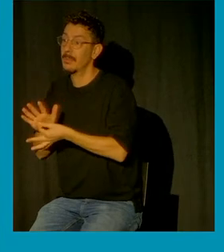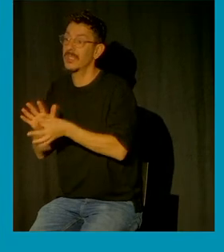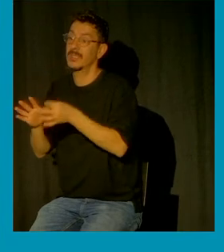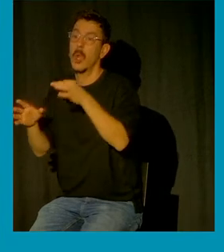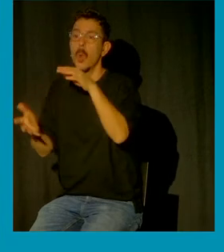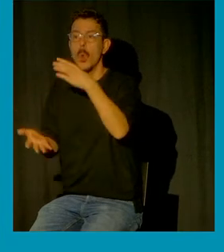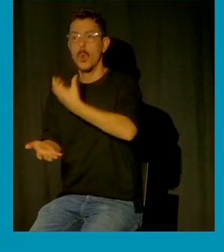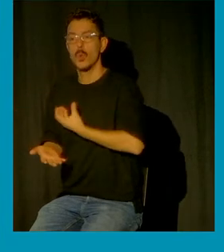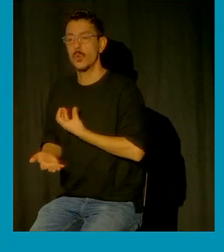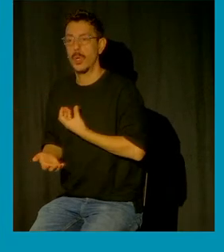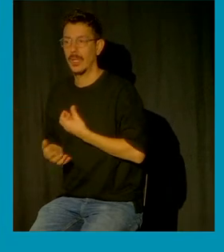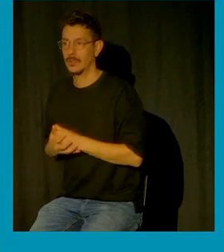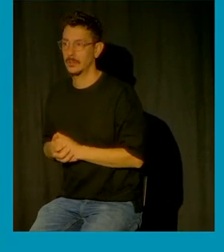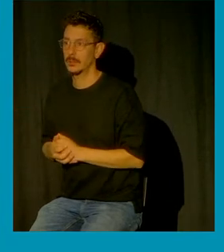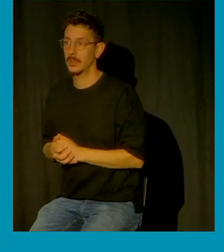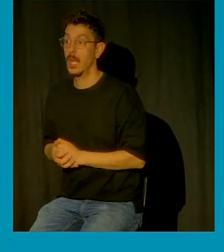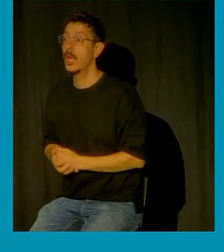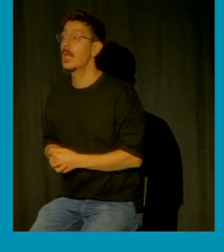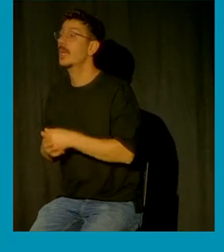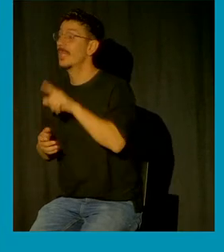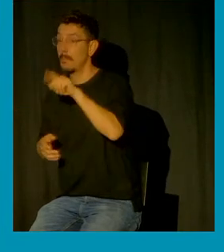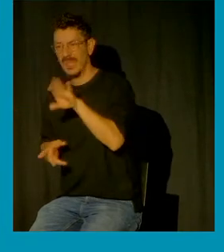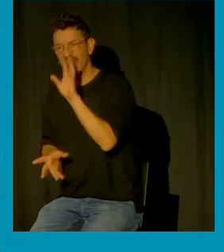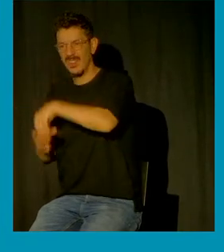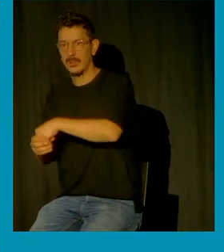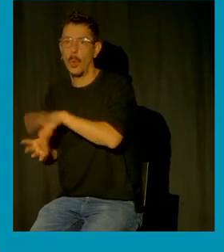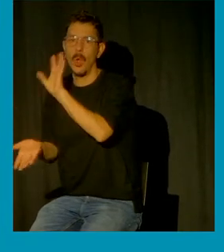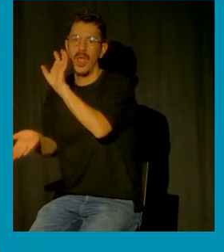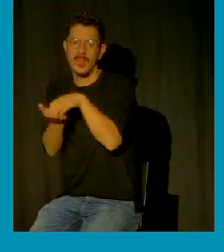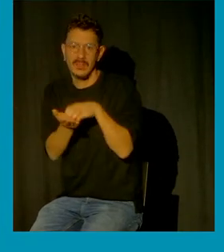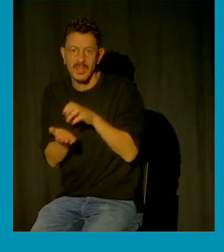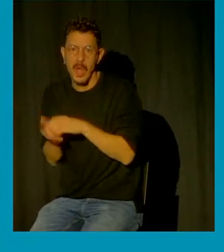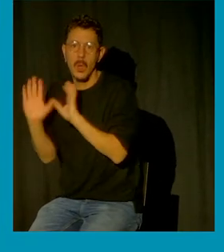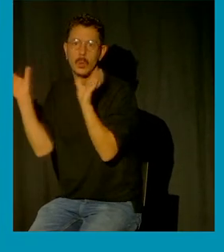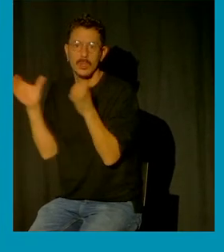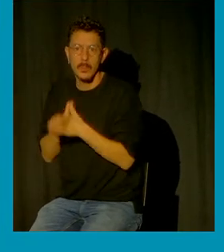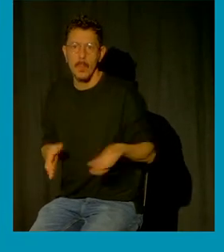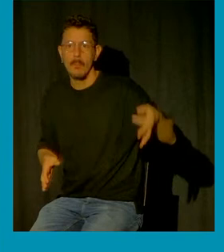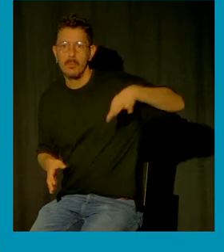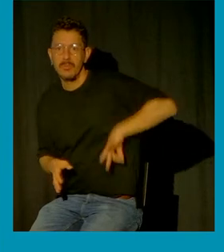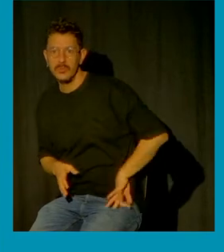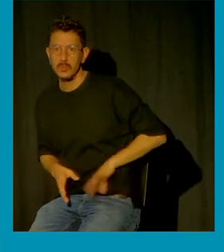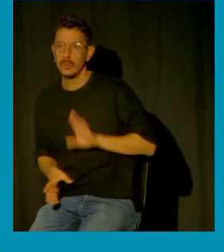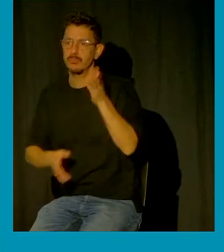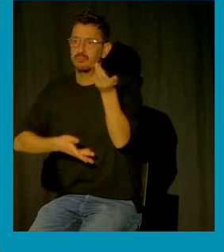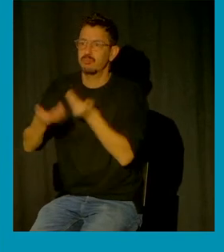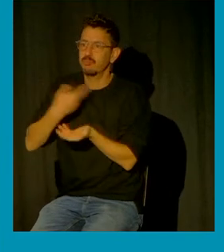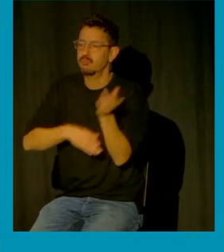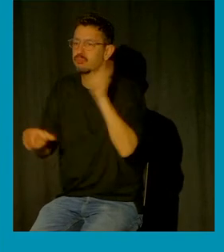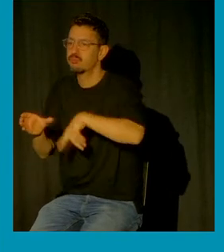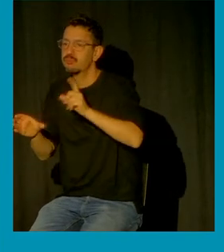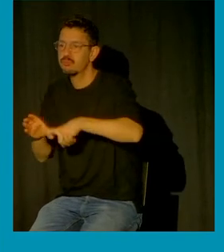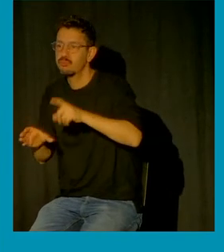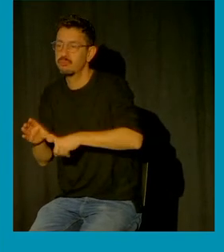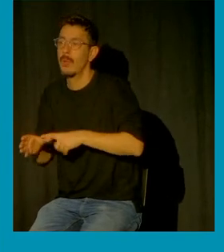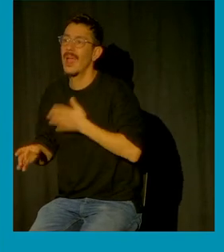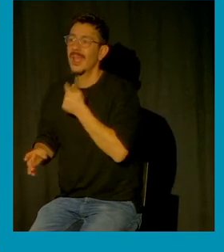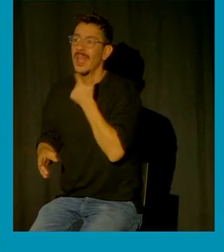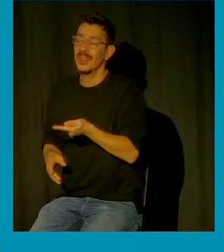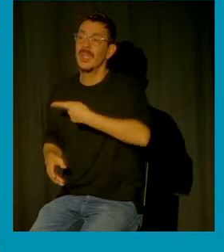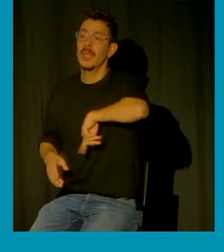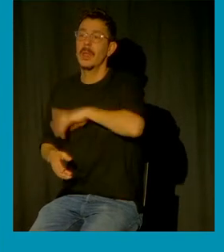no solament hi l'administració sinó hi ha entitats hi ha col·lectius hi ha professionals hi ha diferents diferents